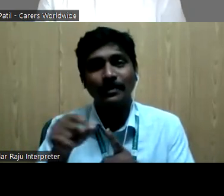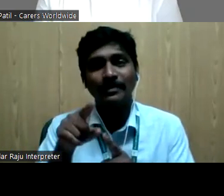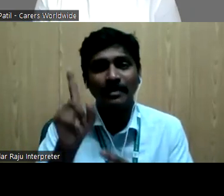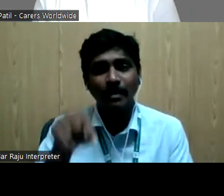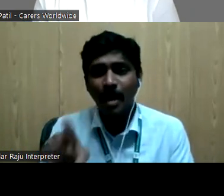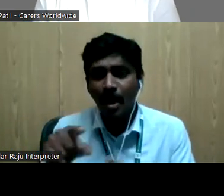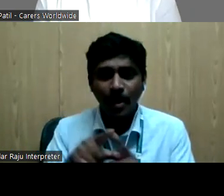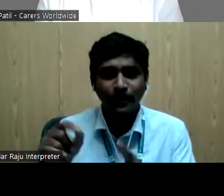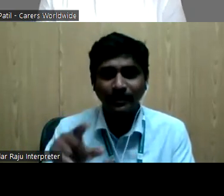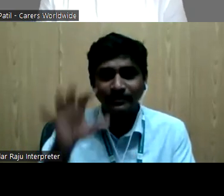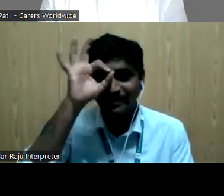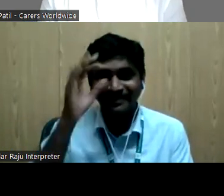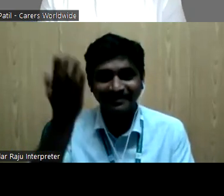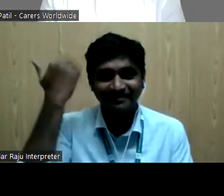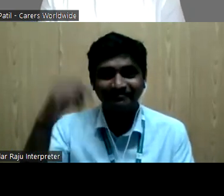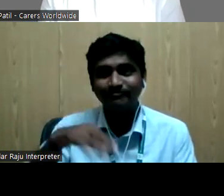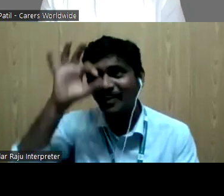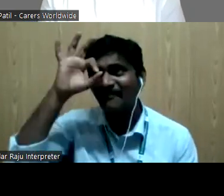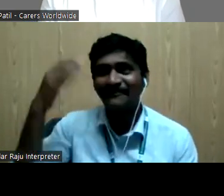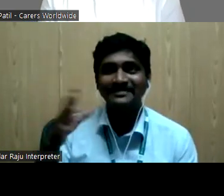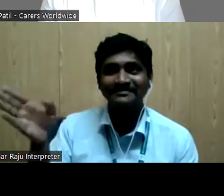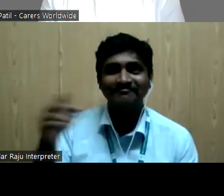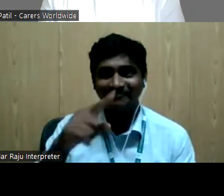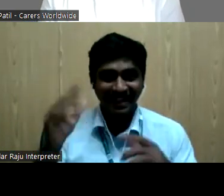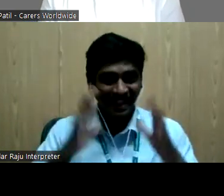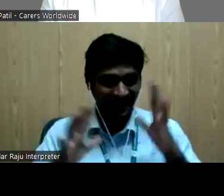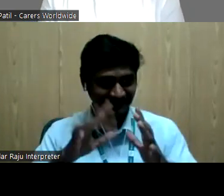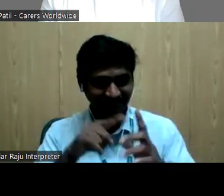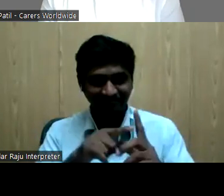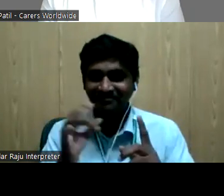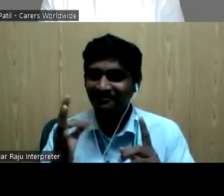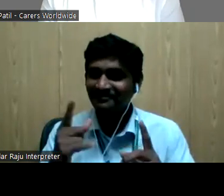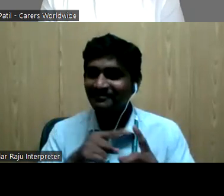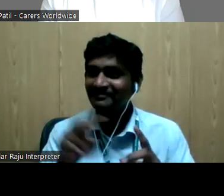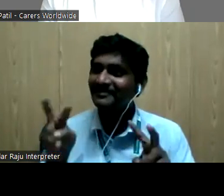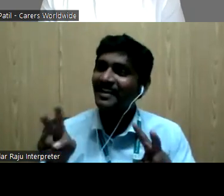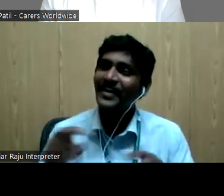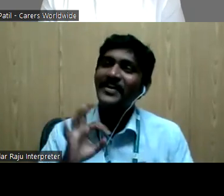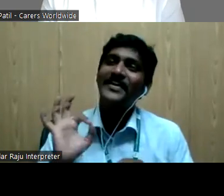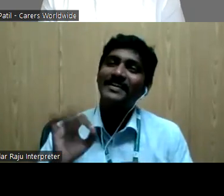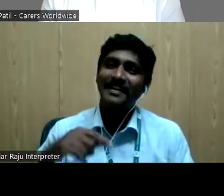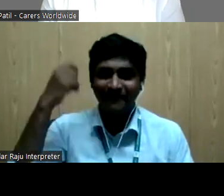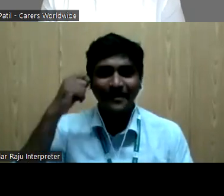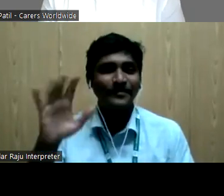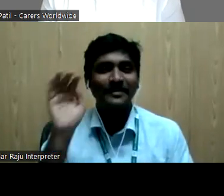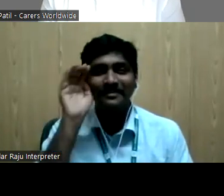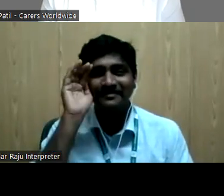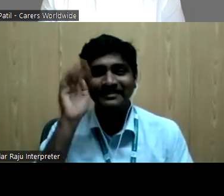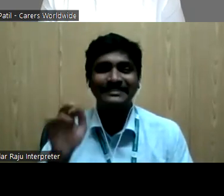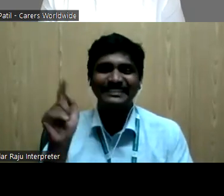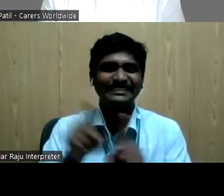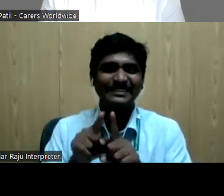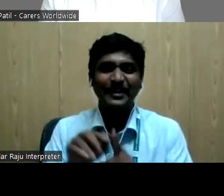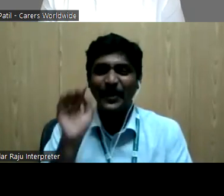आई सॉ दैट मूवी ऑफ योर फेवरेट एक्टर एंड दिस इज हैपनिंग ओवर देयर, या ये फिल्मी गॉसिप है, या आज यहाँ पे ये माहौल है, मैं